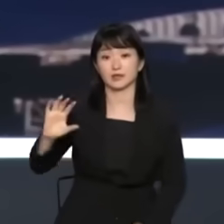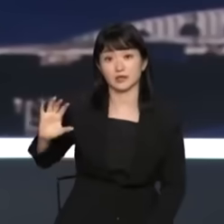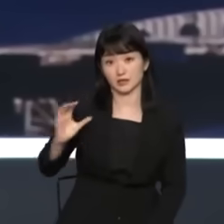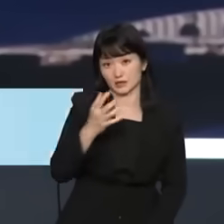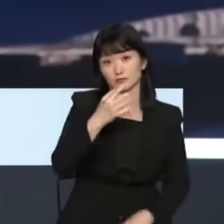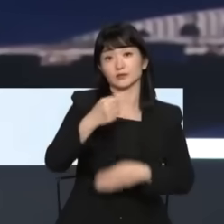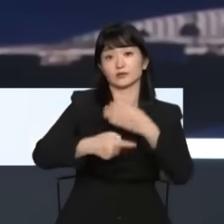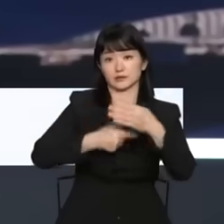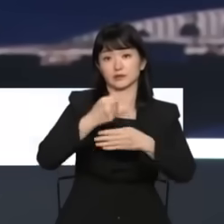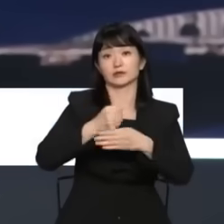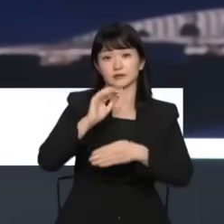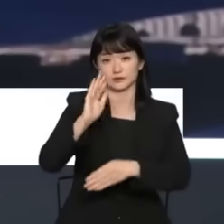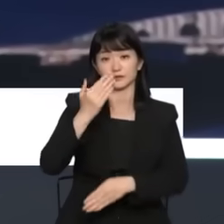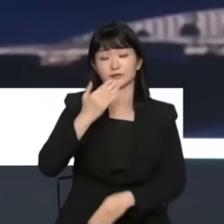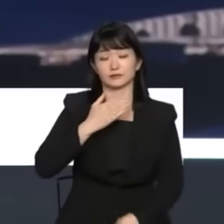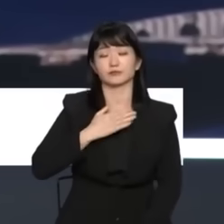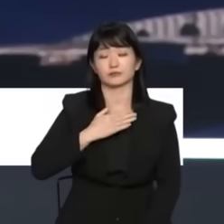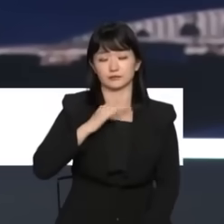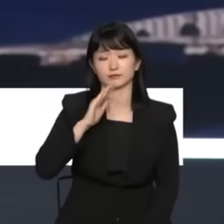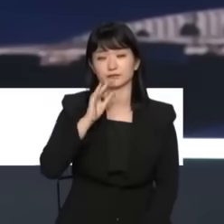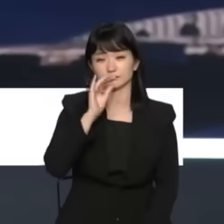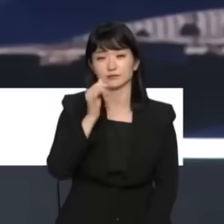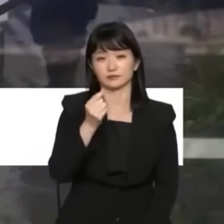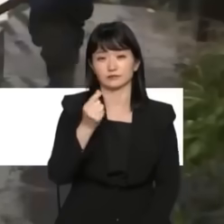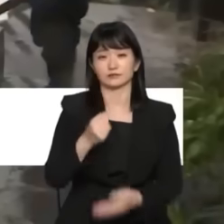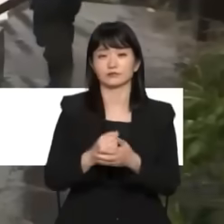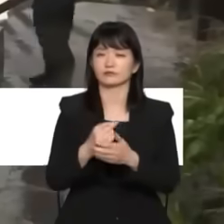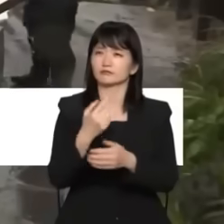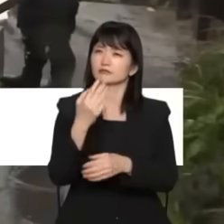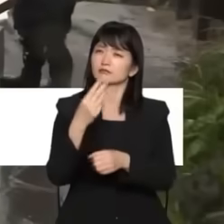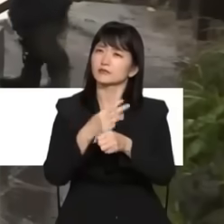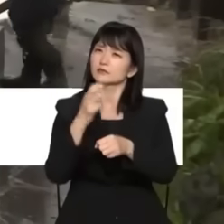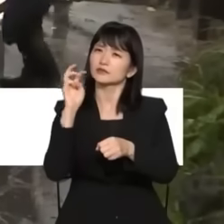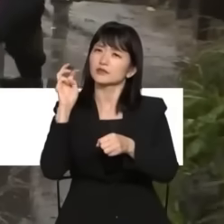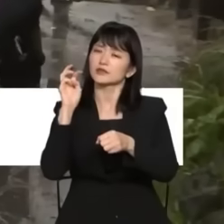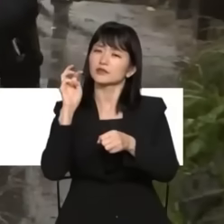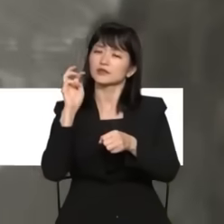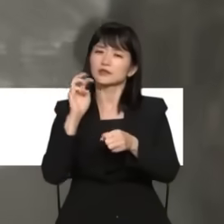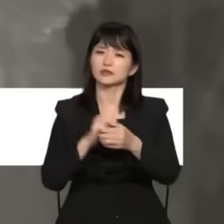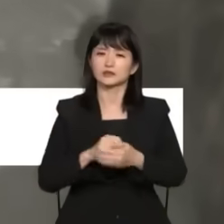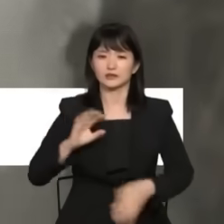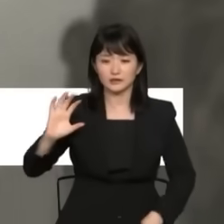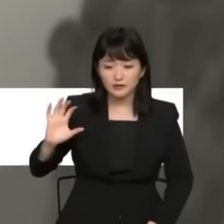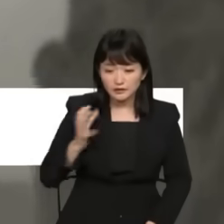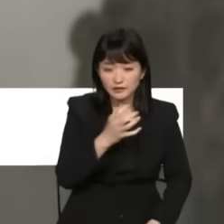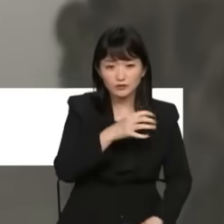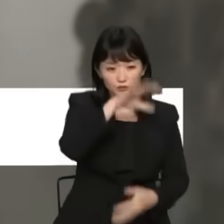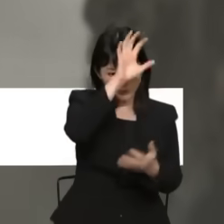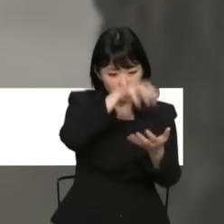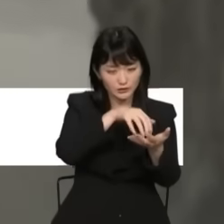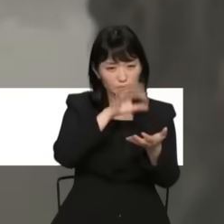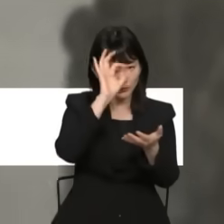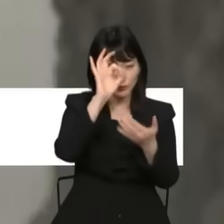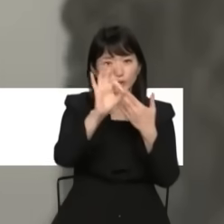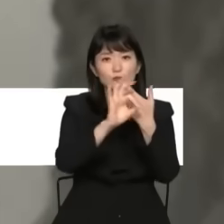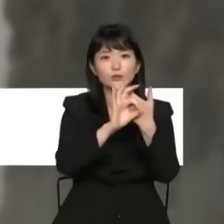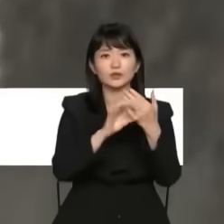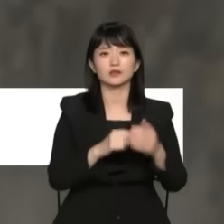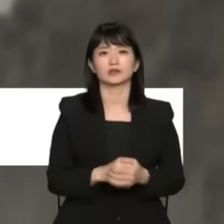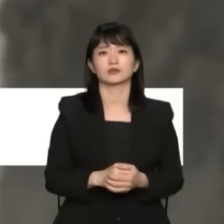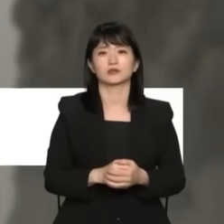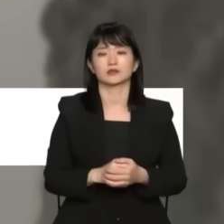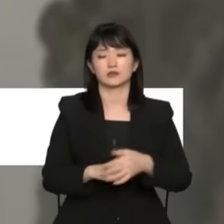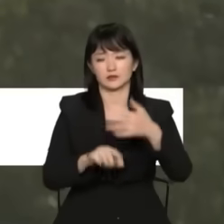계절이 되어가고 있다고 보시면 될 것 같습니다. 그러니까 과거 30년에 나타났던 이 태풍의 통계치를 좀 살펴보면 확연하게